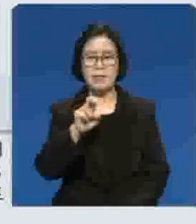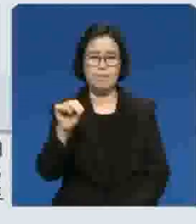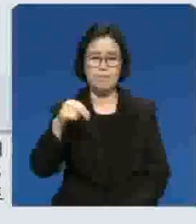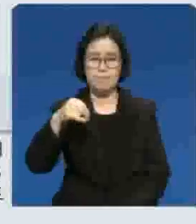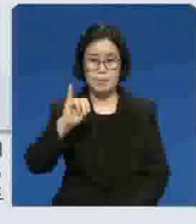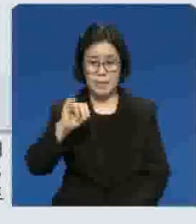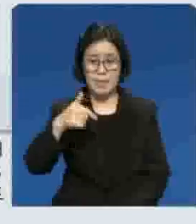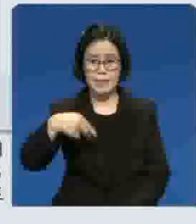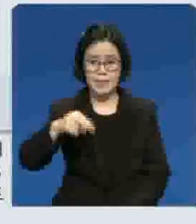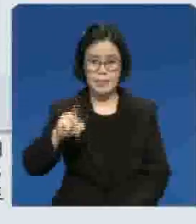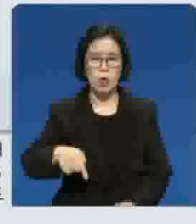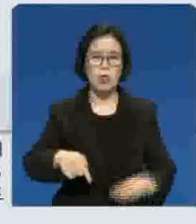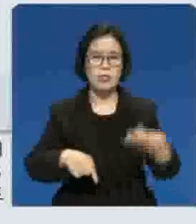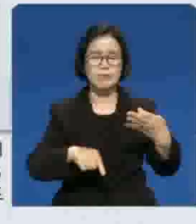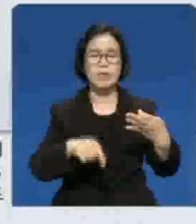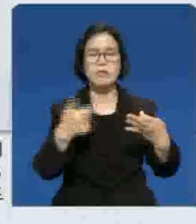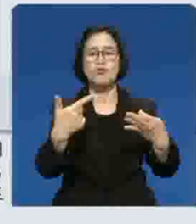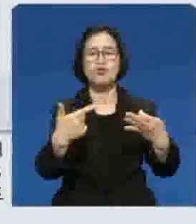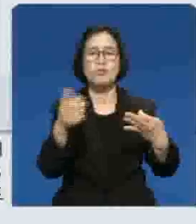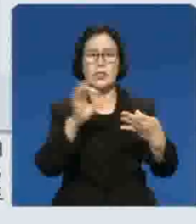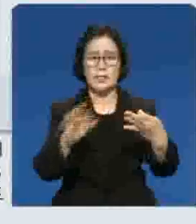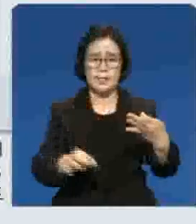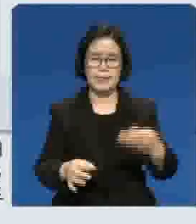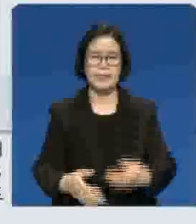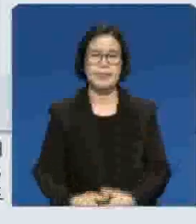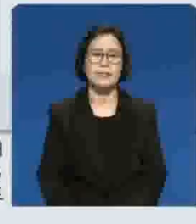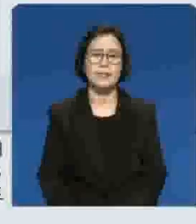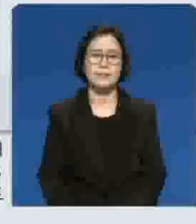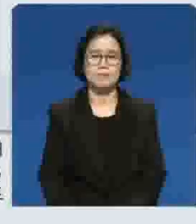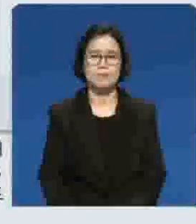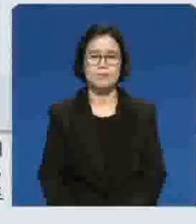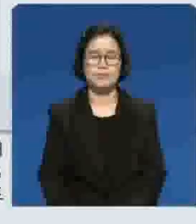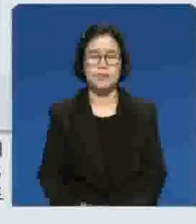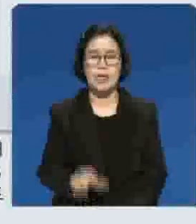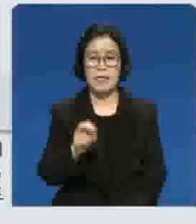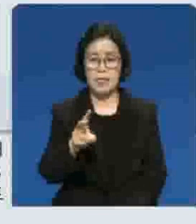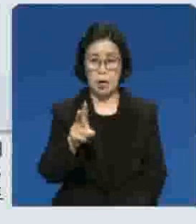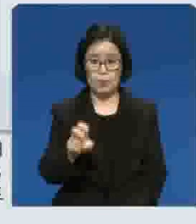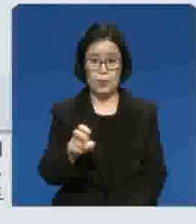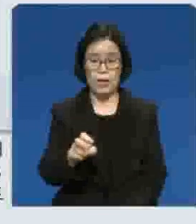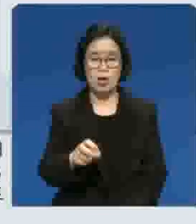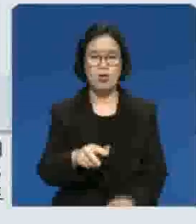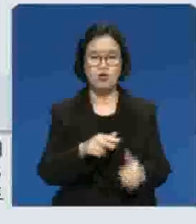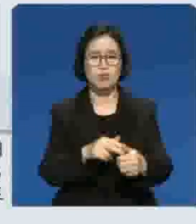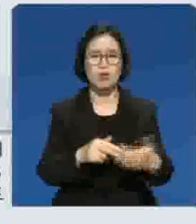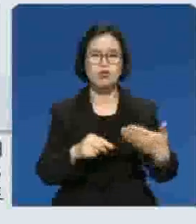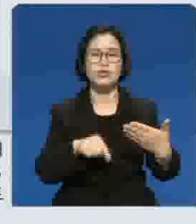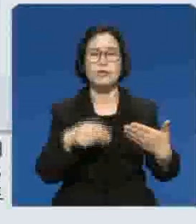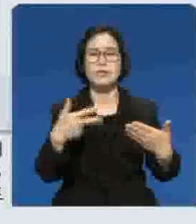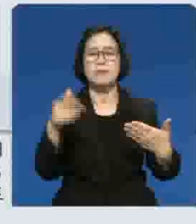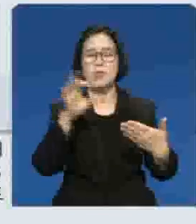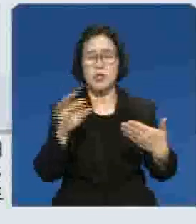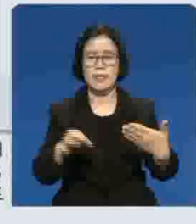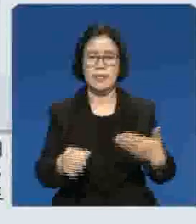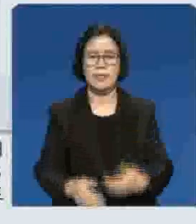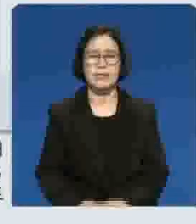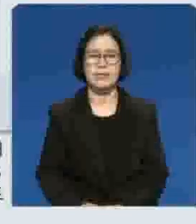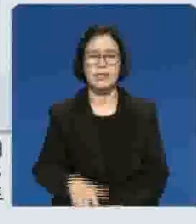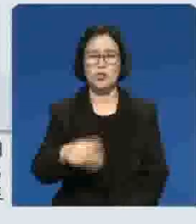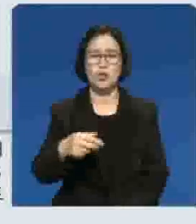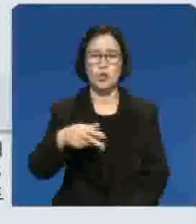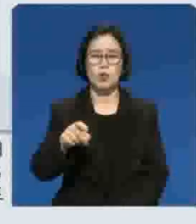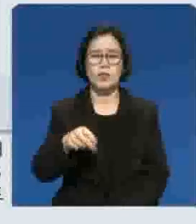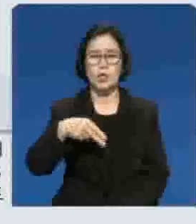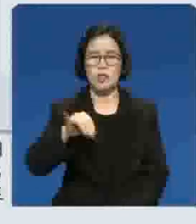14.6%의 안민석 의원을 제쳤습니다. 이어 염태영 예비후보 9.7%,